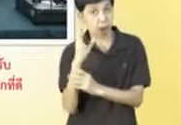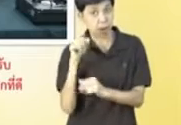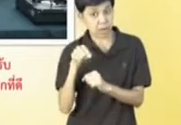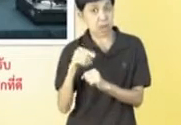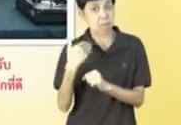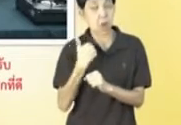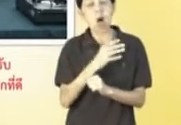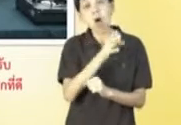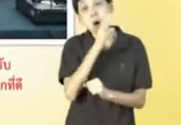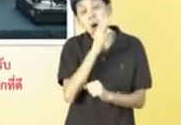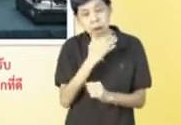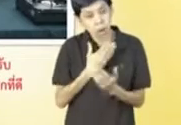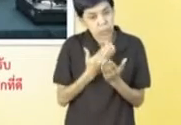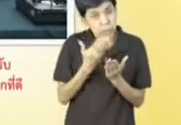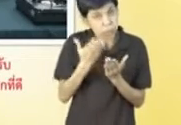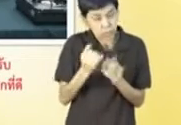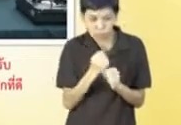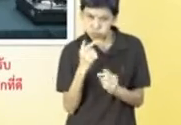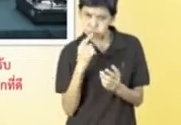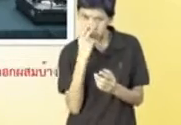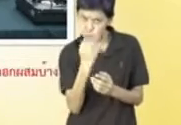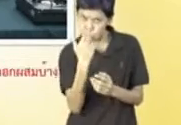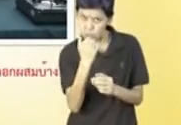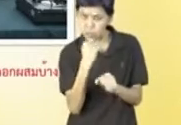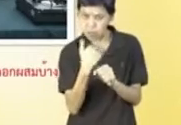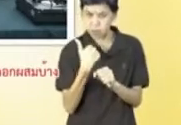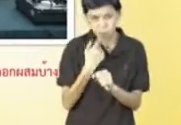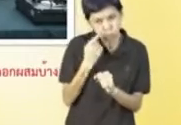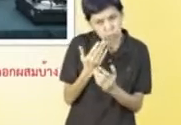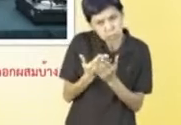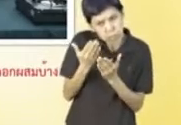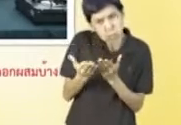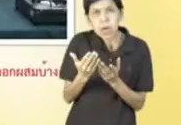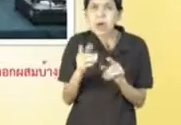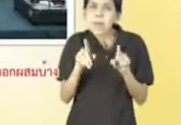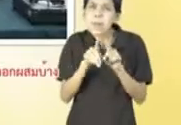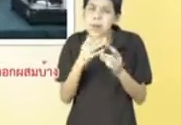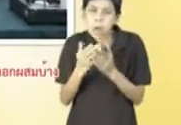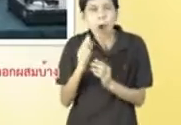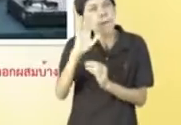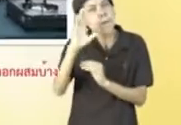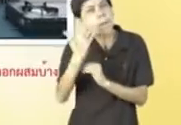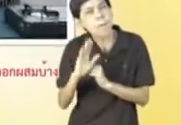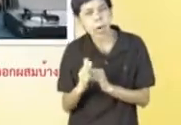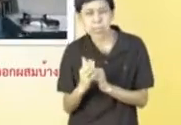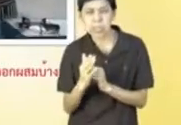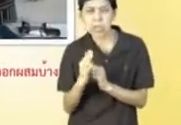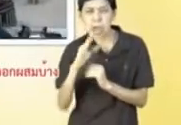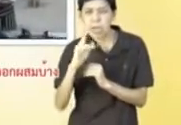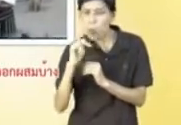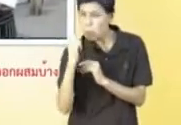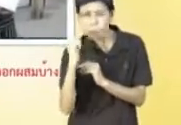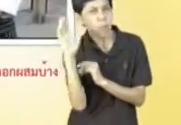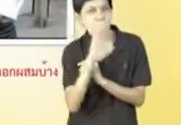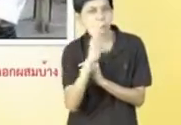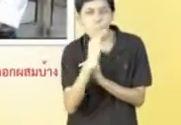ขี้เหล็กเนี่ยถ้าเราเลือกขี้เหล็กที่ดีนะครับรู้จักเลือกขี้เหล็กที่ใบไม่แก่มากเกิน